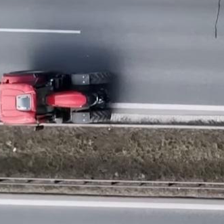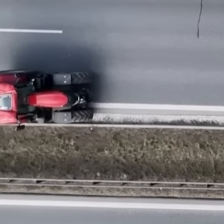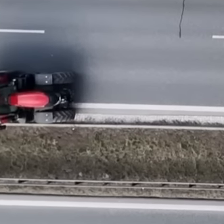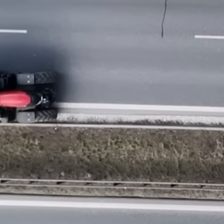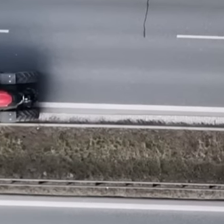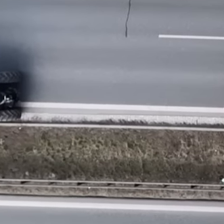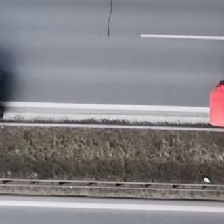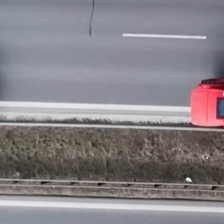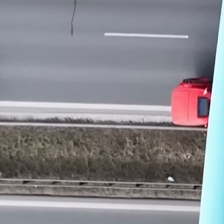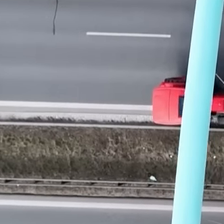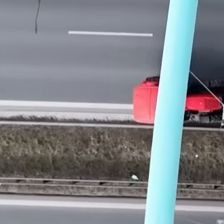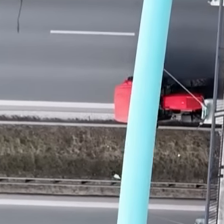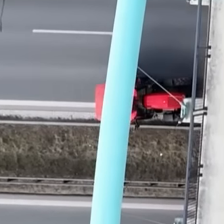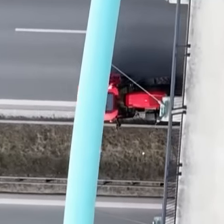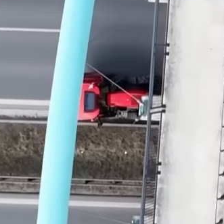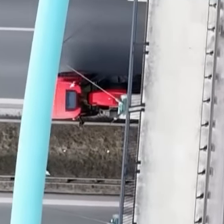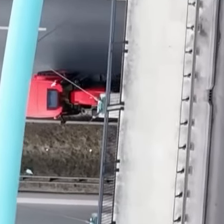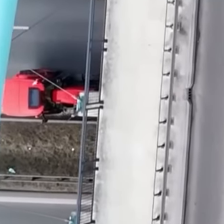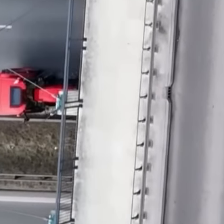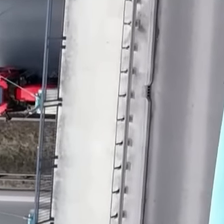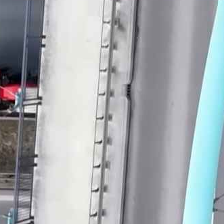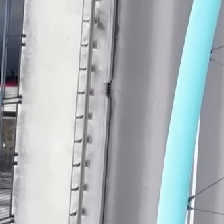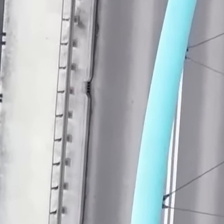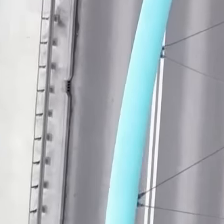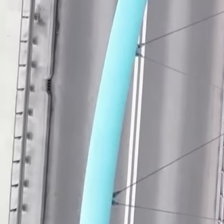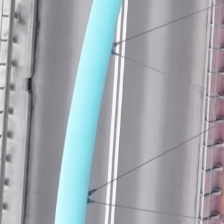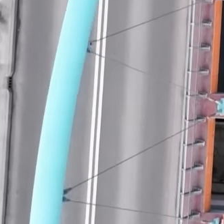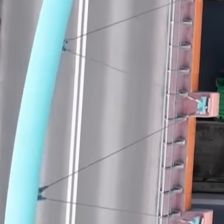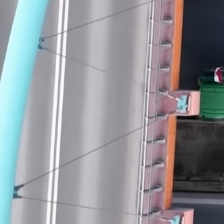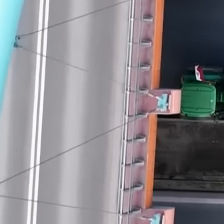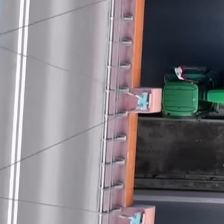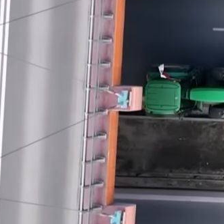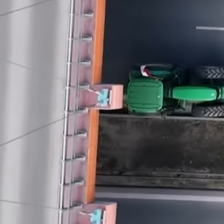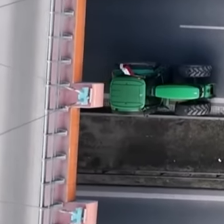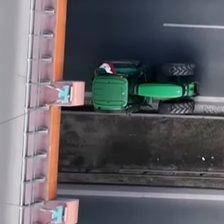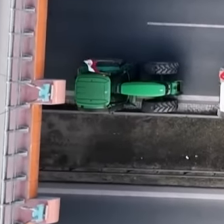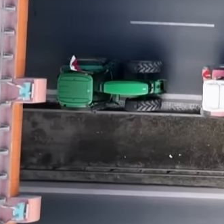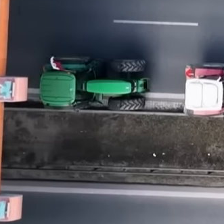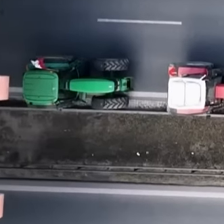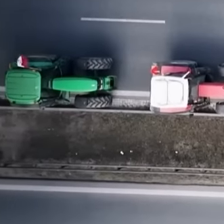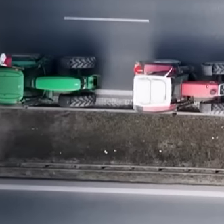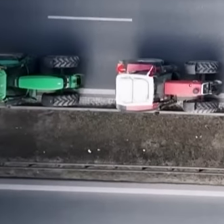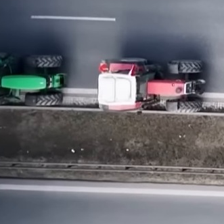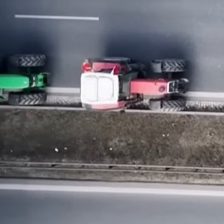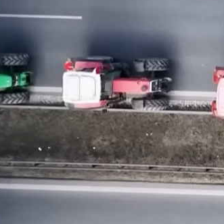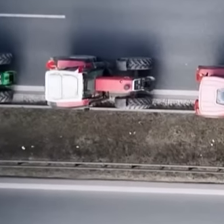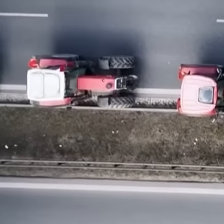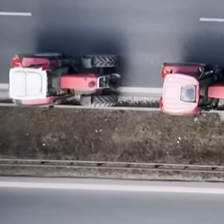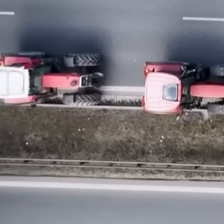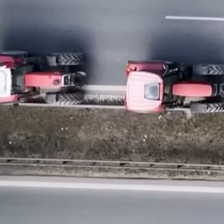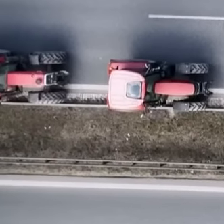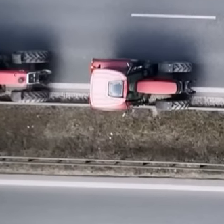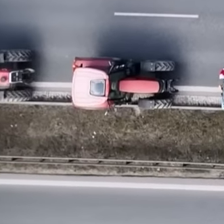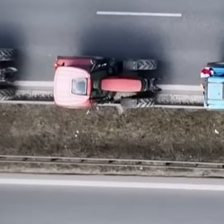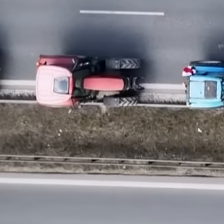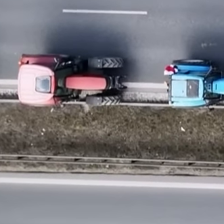rzeźnik nie boi się owiec. I w tej chwili uważam pana Donalda Tuska za takiego rzeźnika, który nie boi się owiec, bo my nadal jesteśmy bardzo